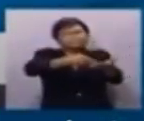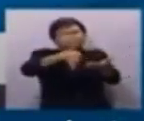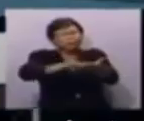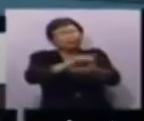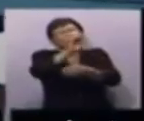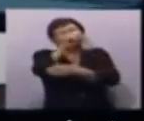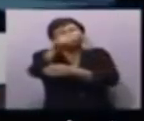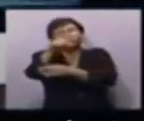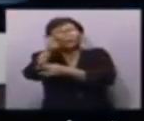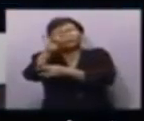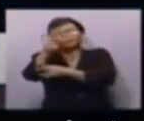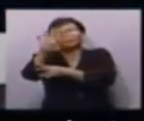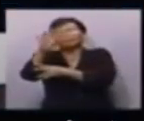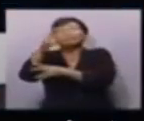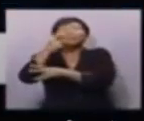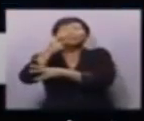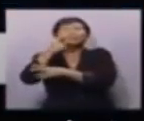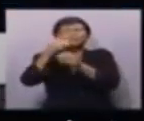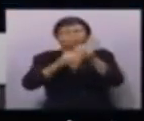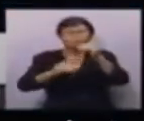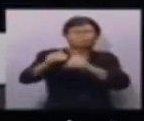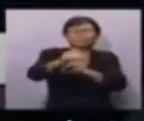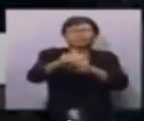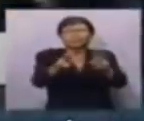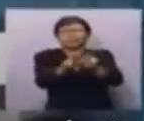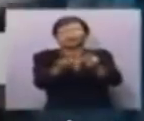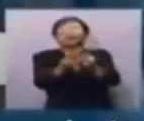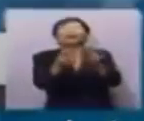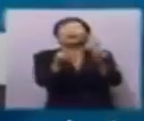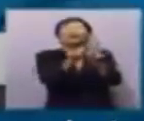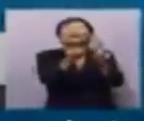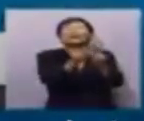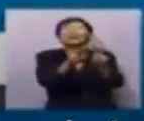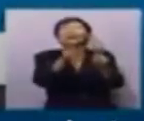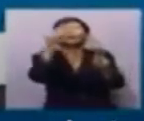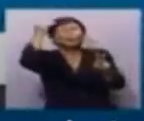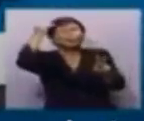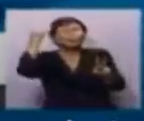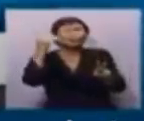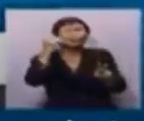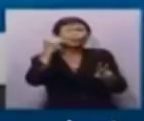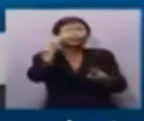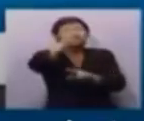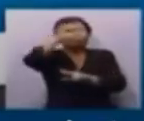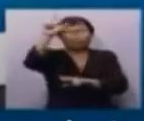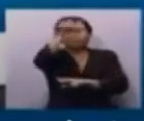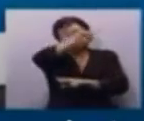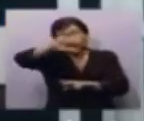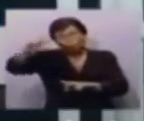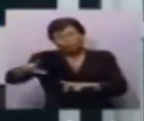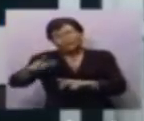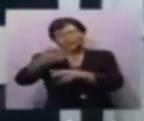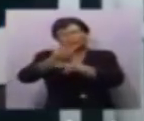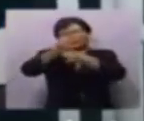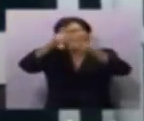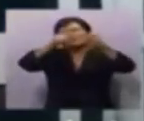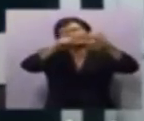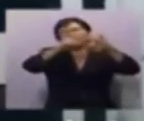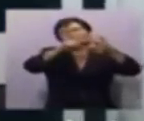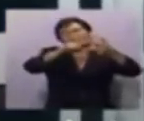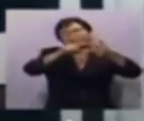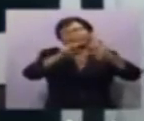hanya 0.84 mata mengatasi gandingan Korea Utara Kim Mi-rae, Kim Kuk-hyang yang meraih pingat